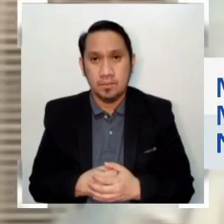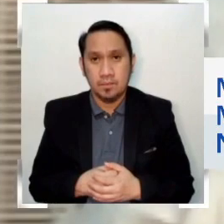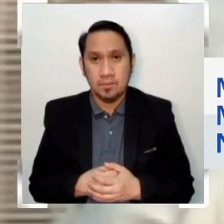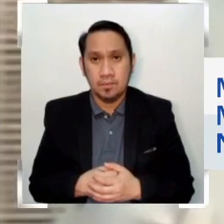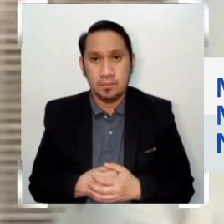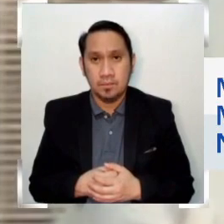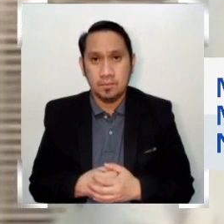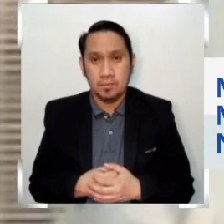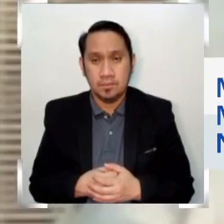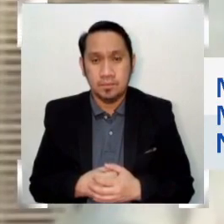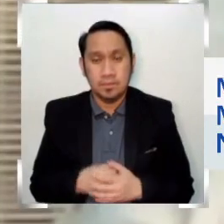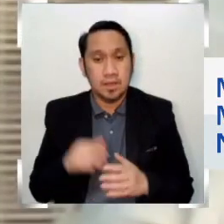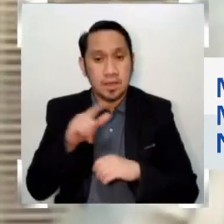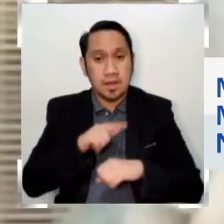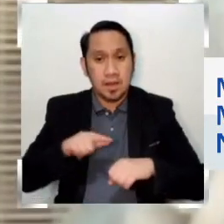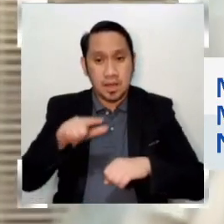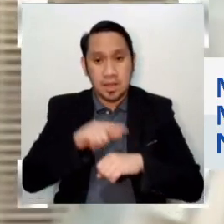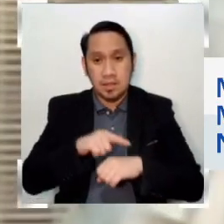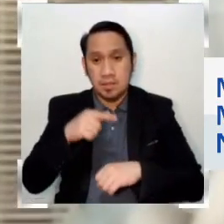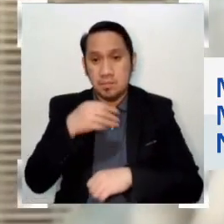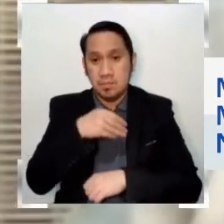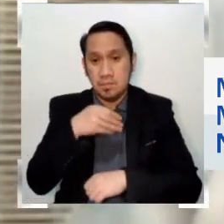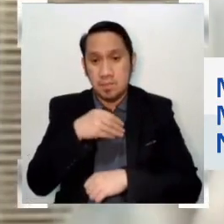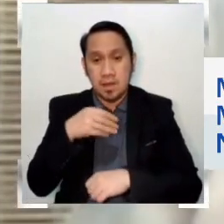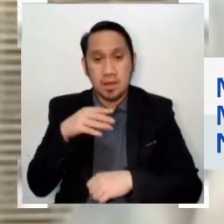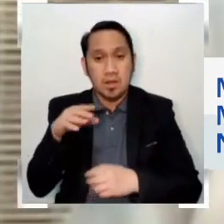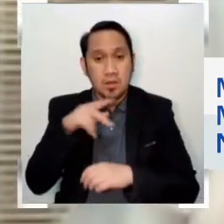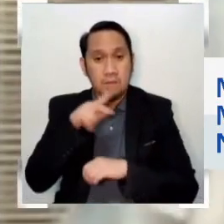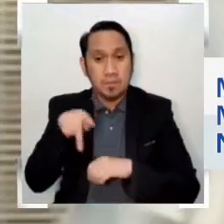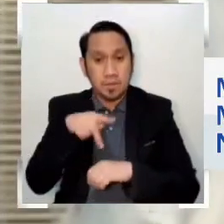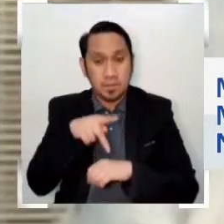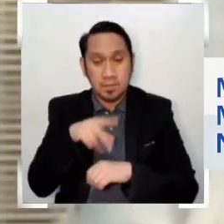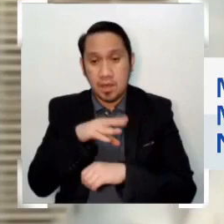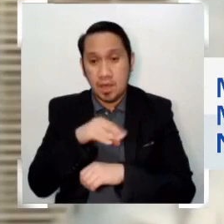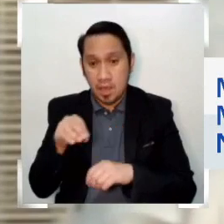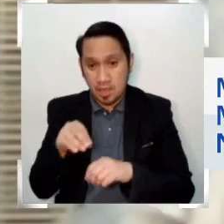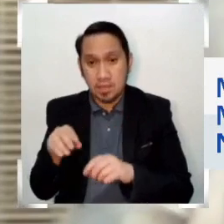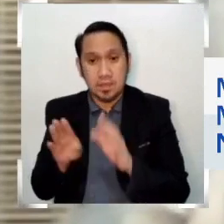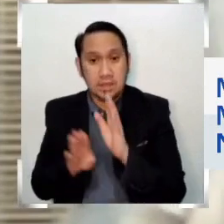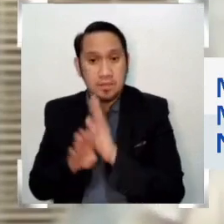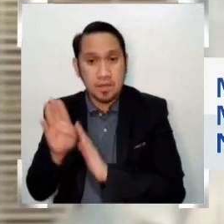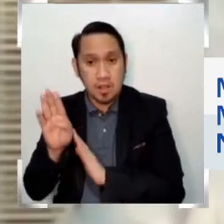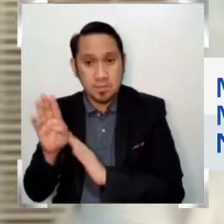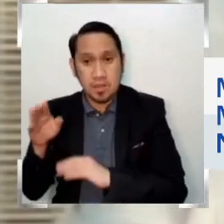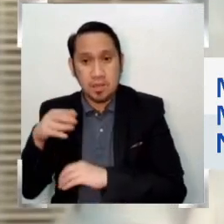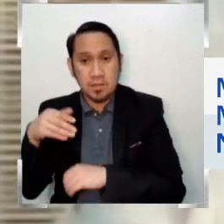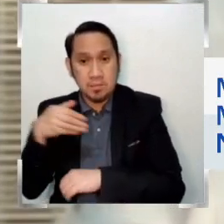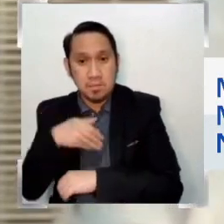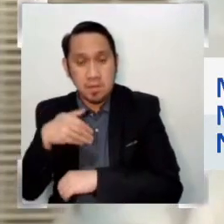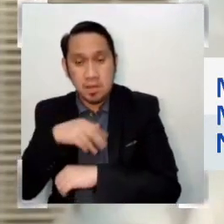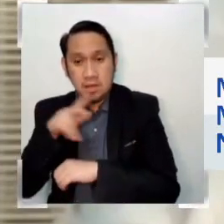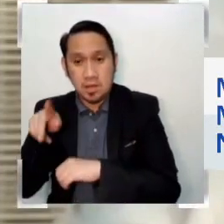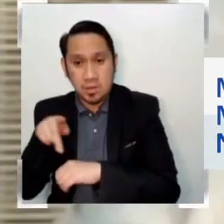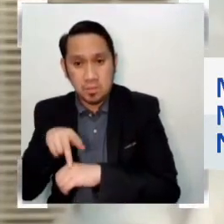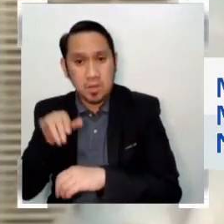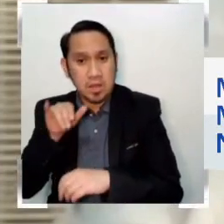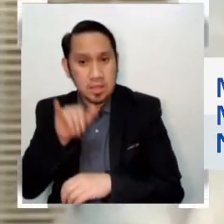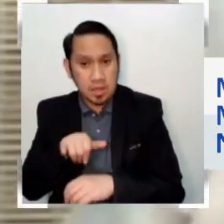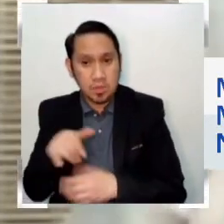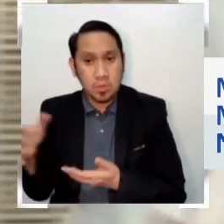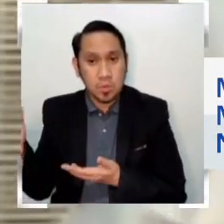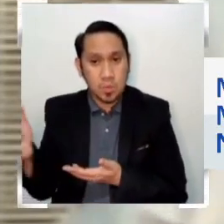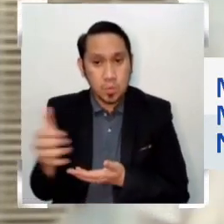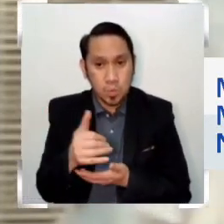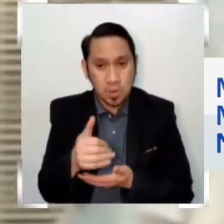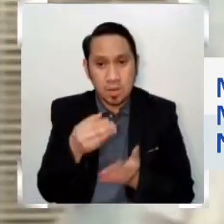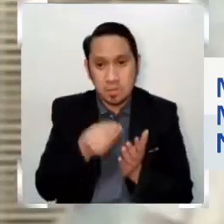Land Bank of the Philippines and the Development Bank of the Philippines as funding sources for the